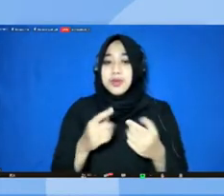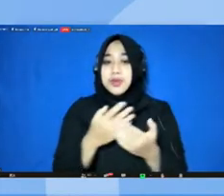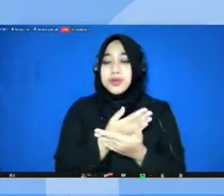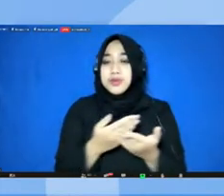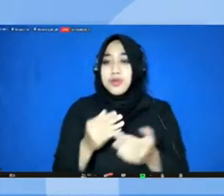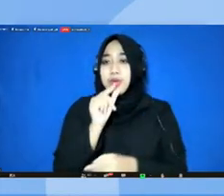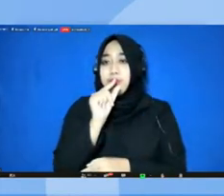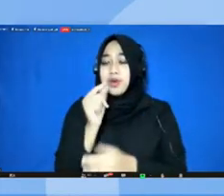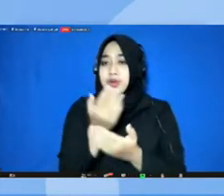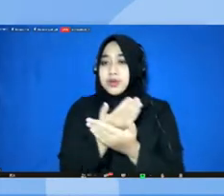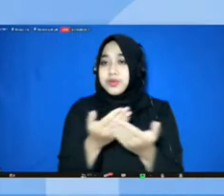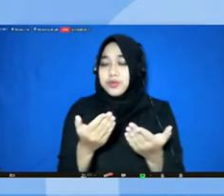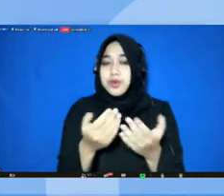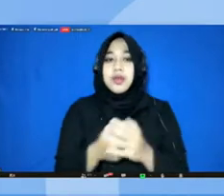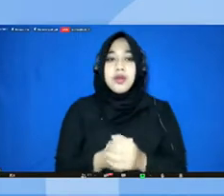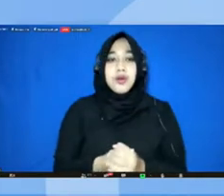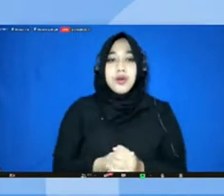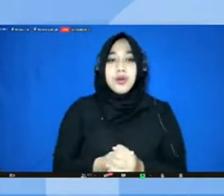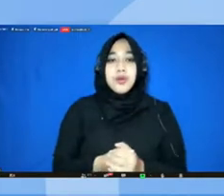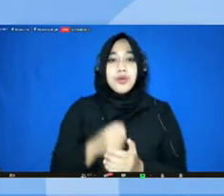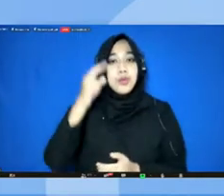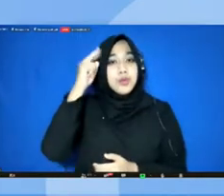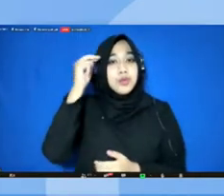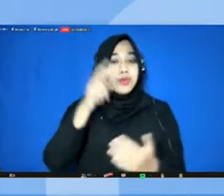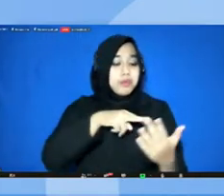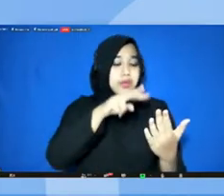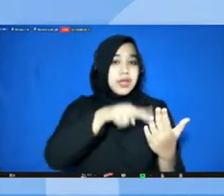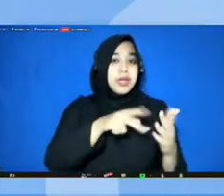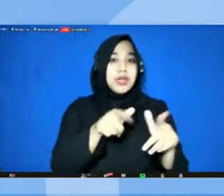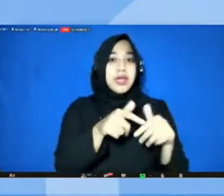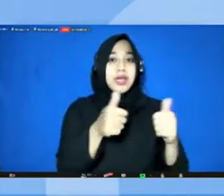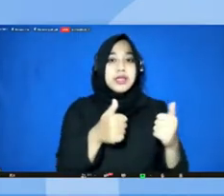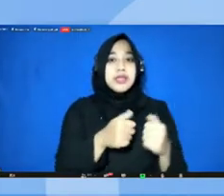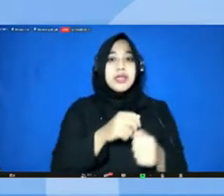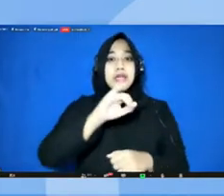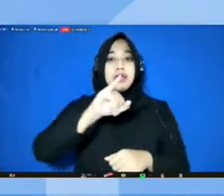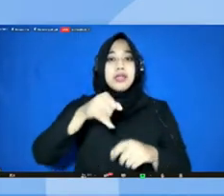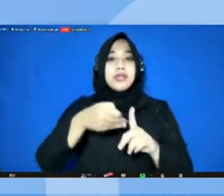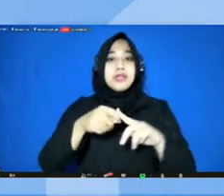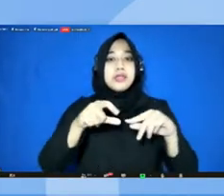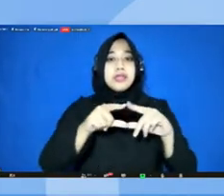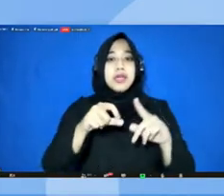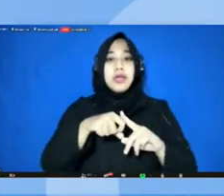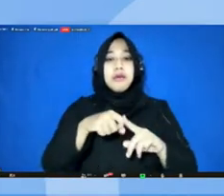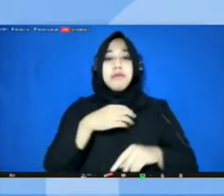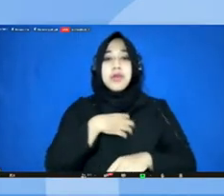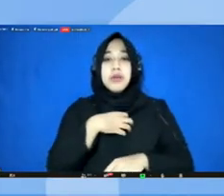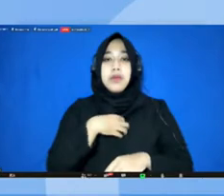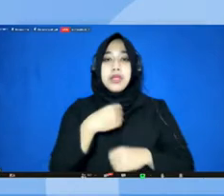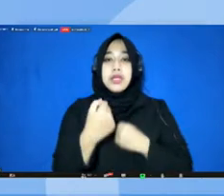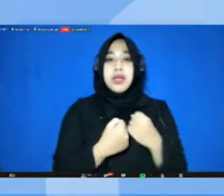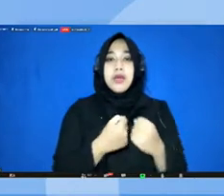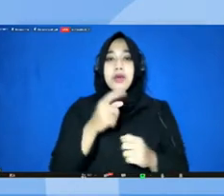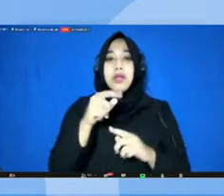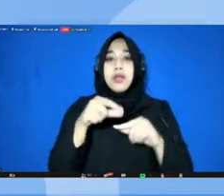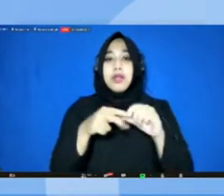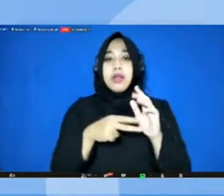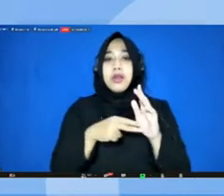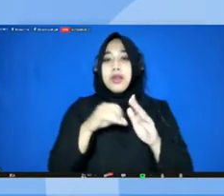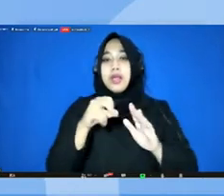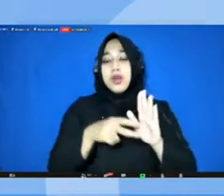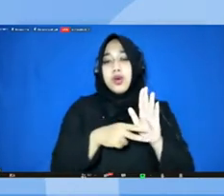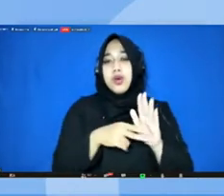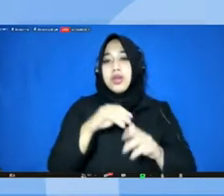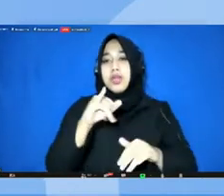para undangan sekalian untuk melihat hasil jajak pendapat yang sudah dilakukan oleh Lean On by Invest